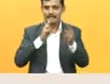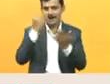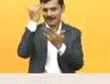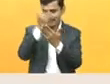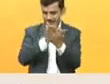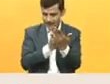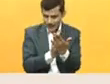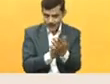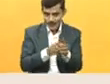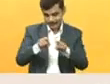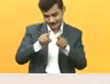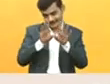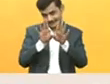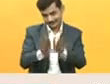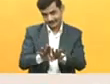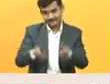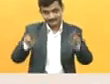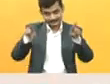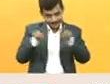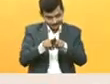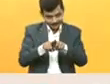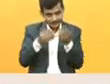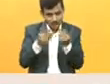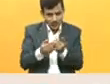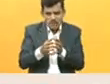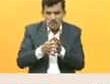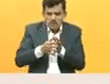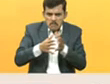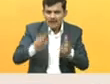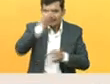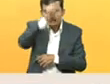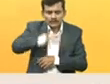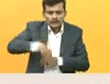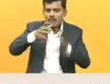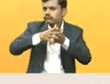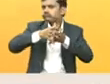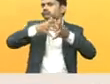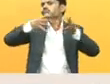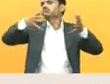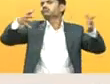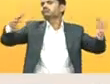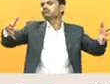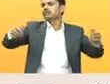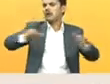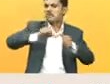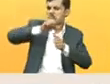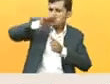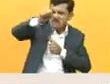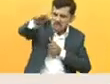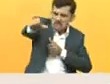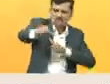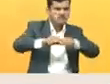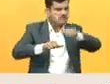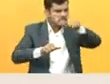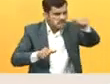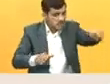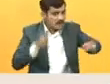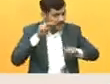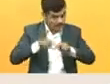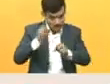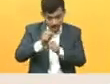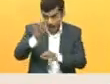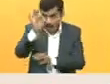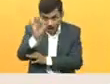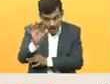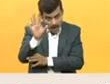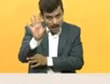बहुत बड़ा प्लेटफॉर्म है। हमारे इतने विशाल देश में दूर दराज भी अगर कोई अच्छा काम कर